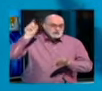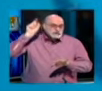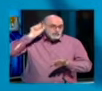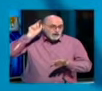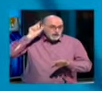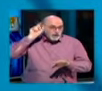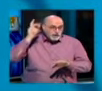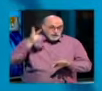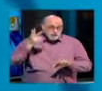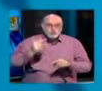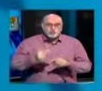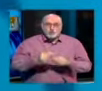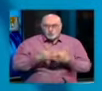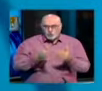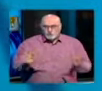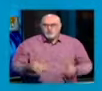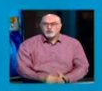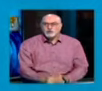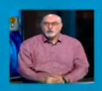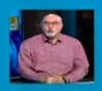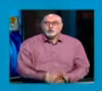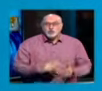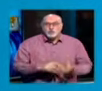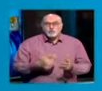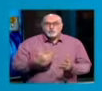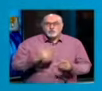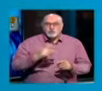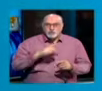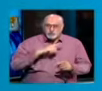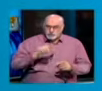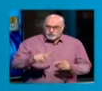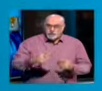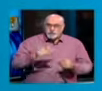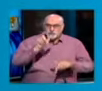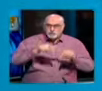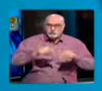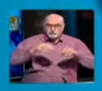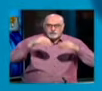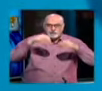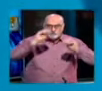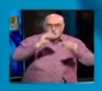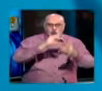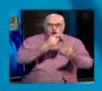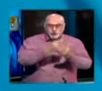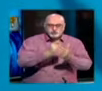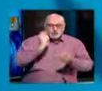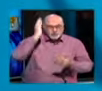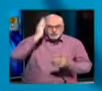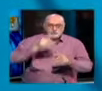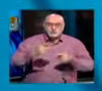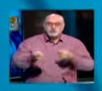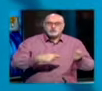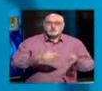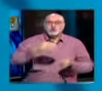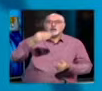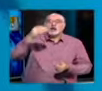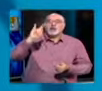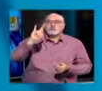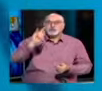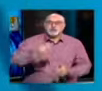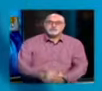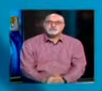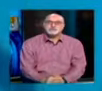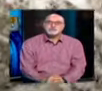المواطنين، وهو القرار الذي لقي ترحيبا واسعا لدى الموالين. العينة من سوق الحمادية للماشية مع مراد